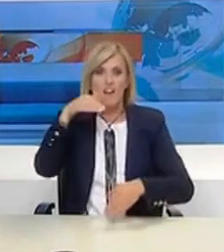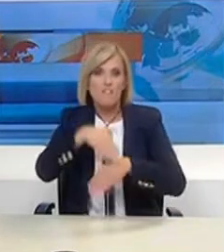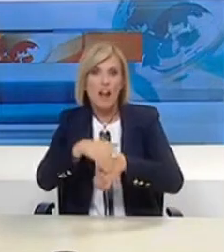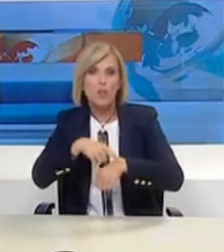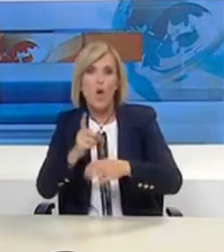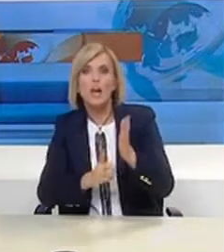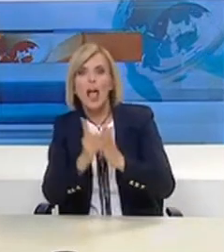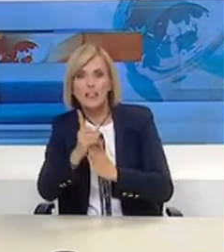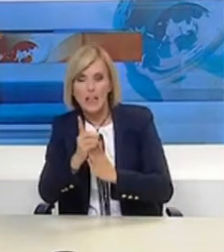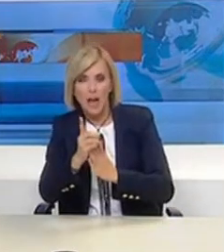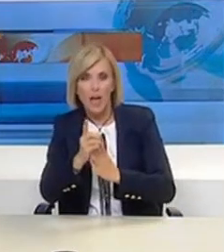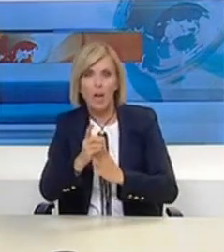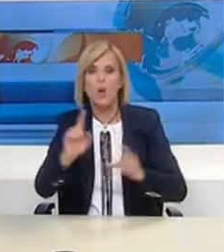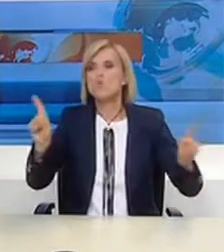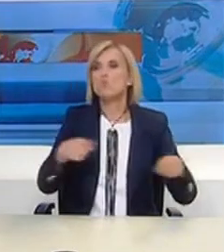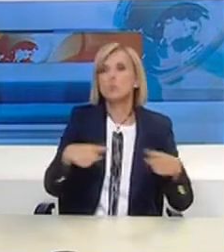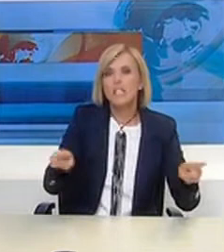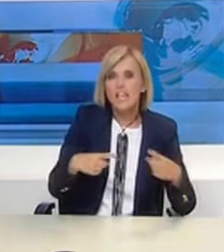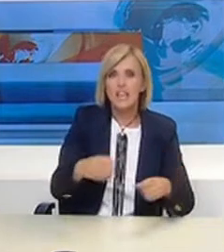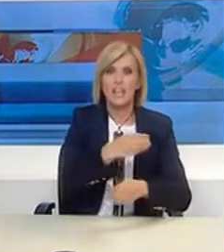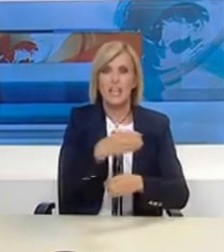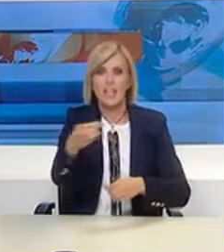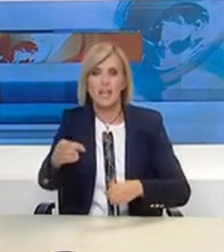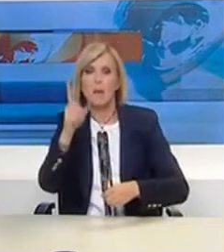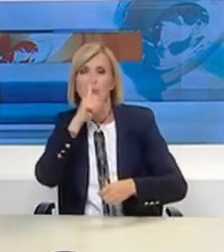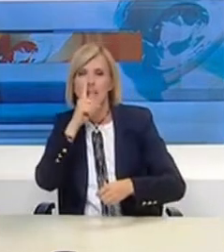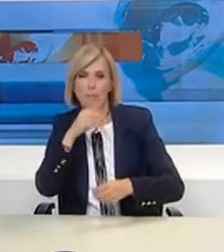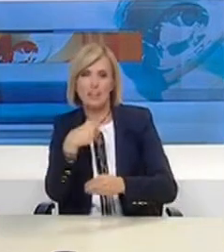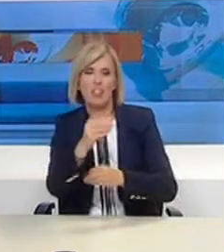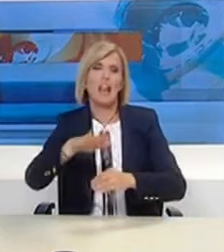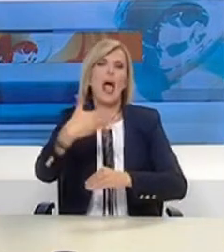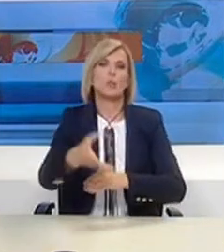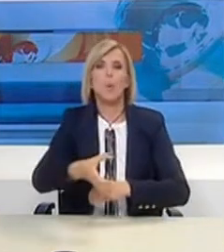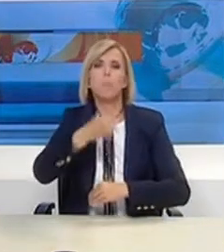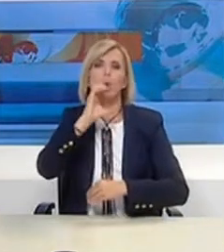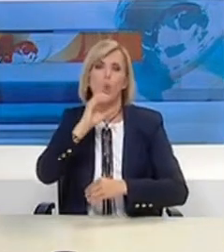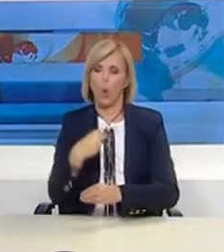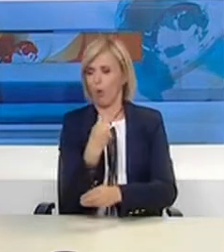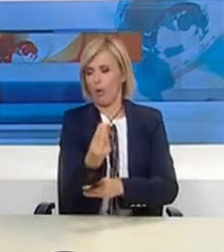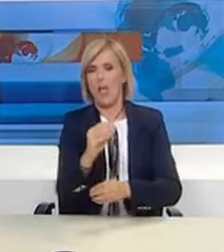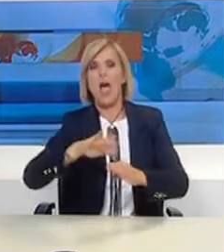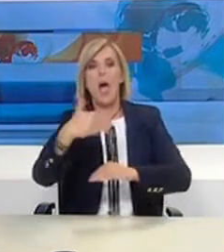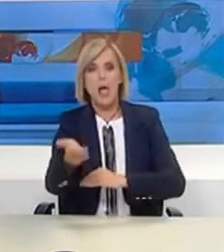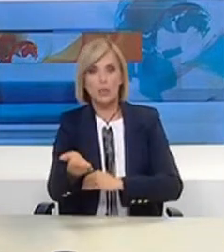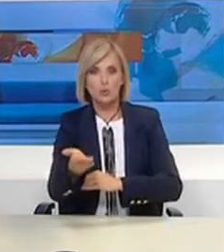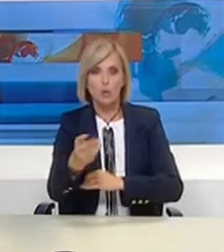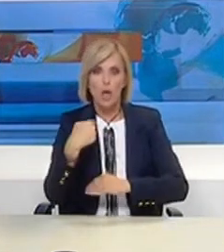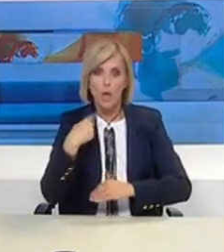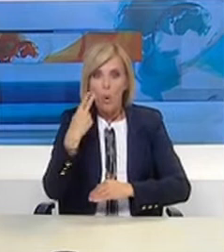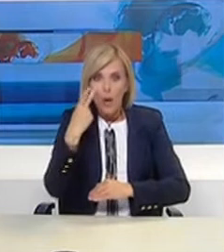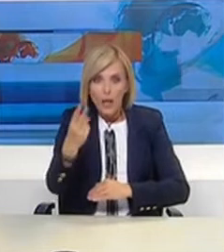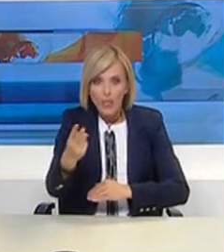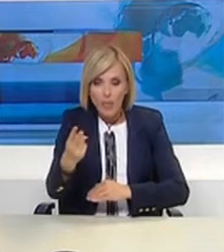παίζουν μουσική στη διαπασόν και να προμηθεύουν δίθεν take-away ποτά με τους πελάτες πολίτες στιβαγμένους όρθιους